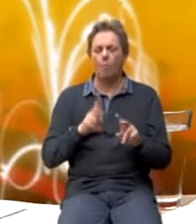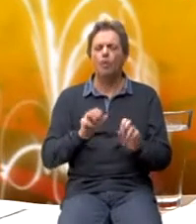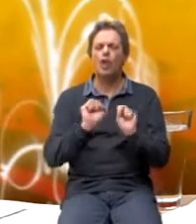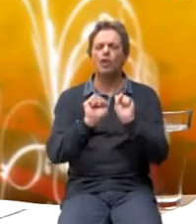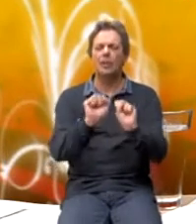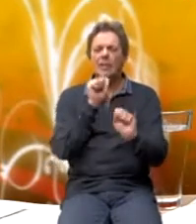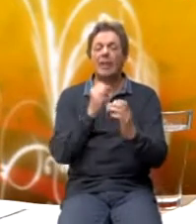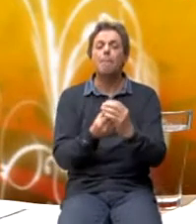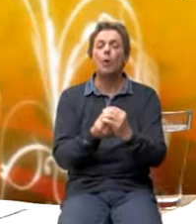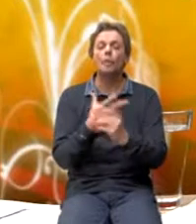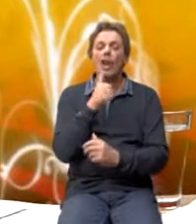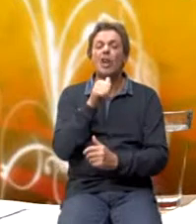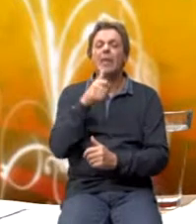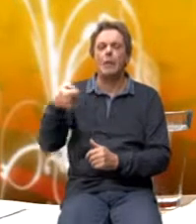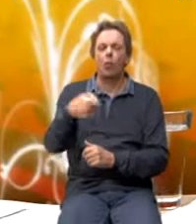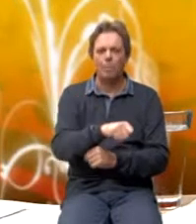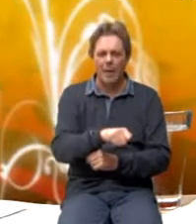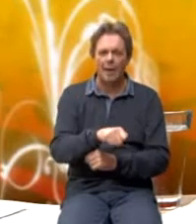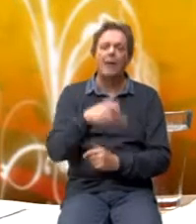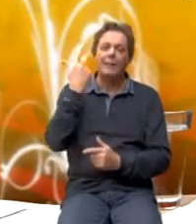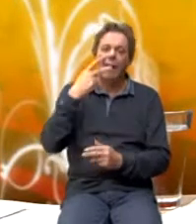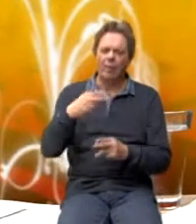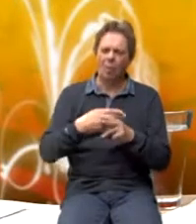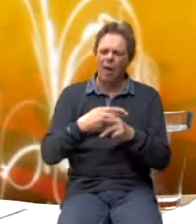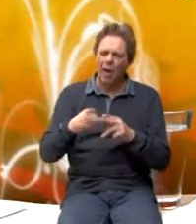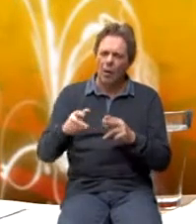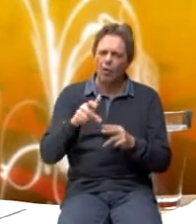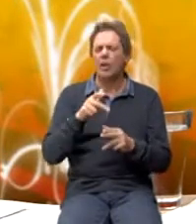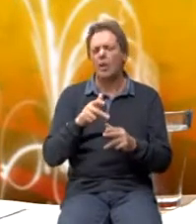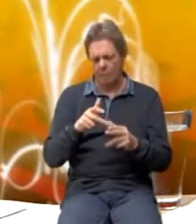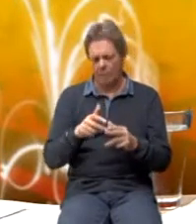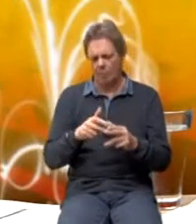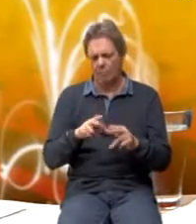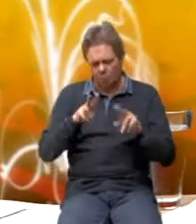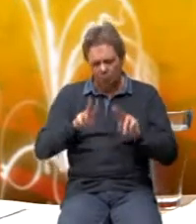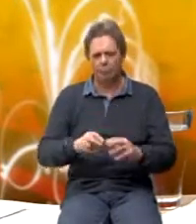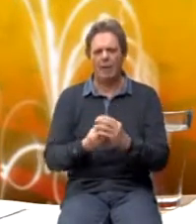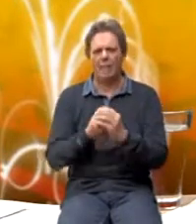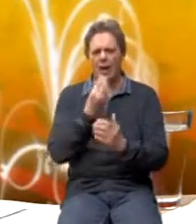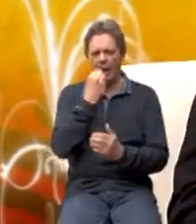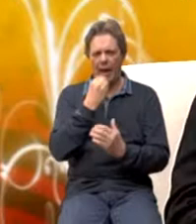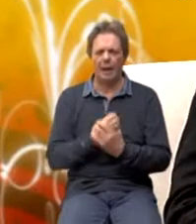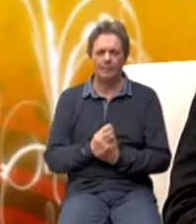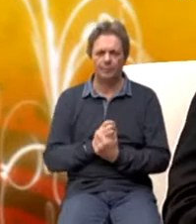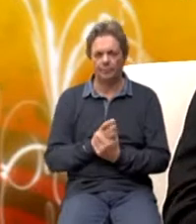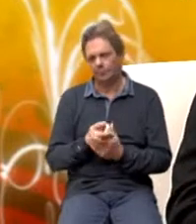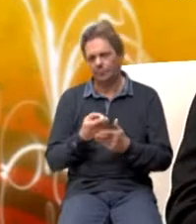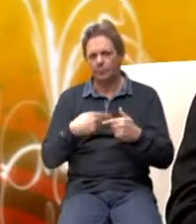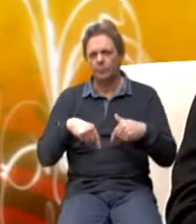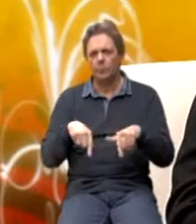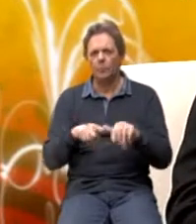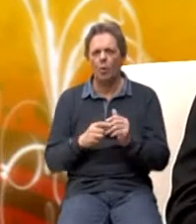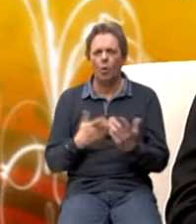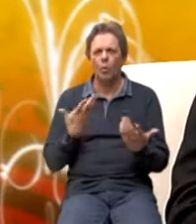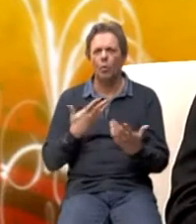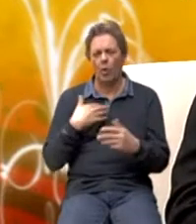i proizvođača i kupca da je to ekološki i organski uzgojena hrana? Pa evo, u odjelu